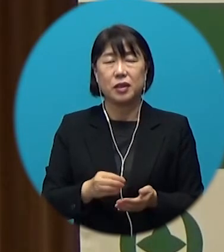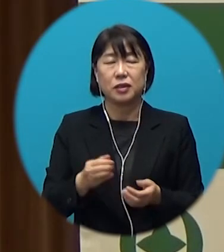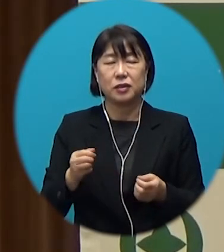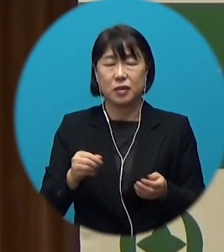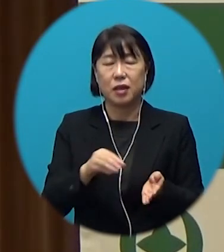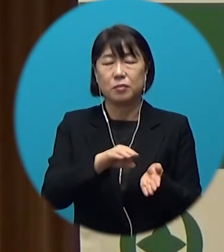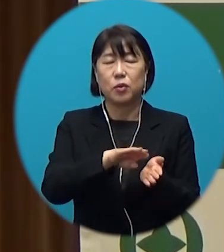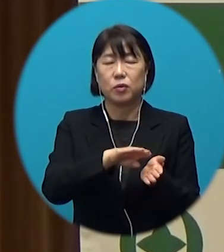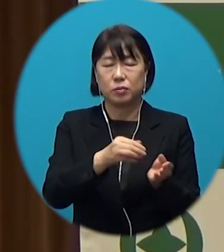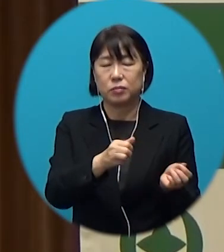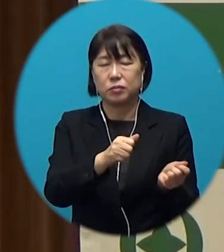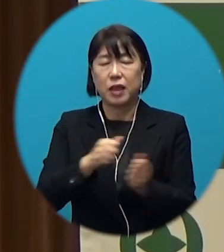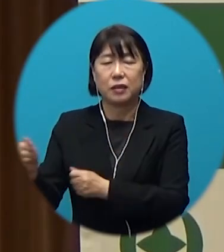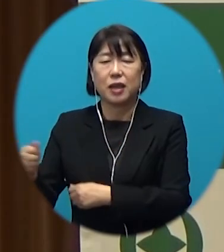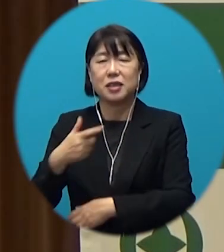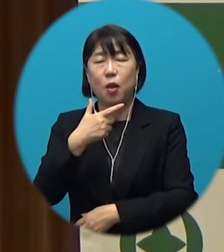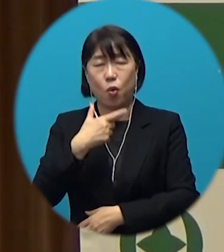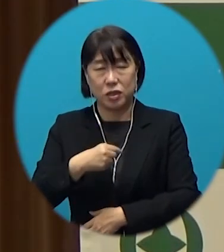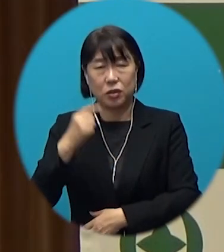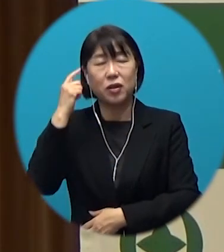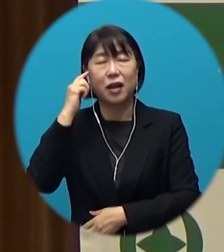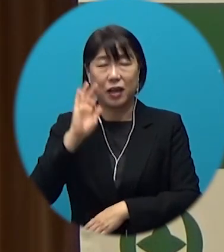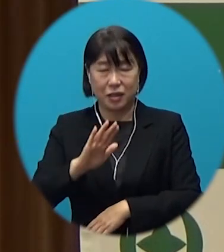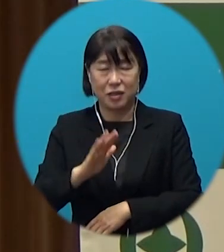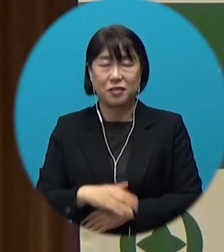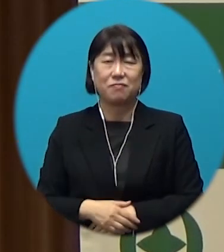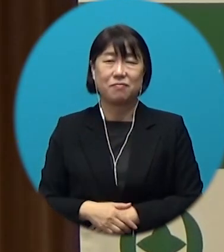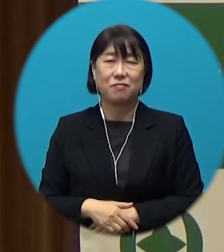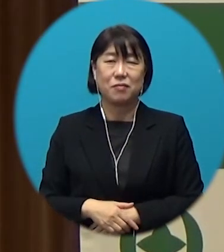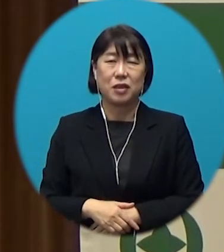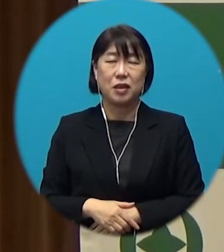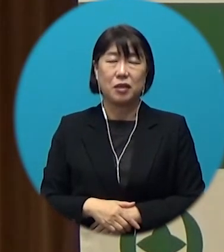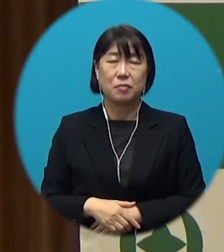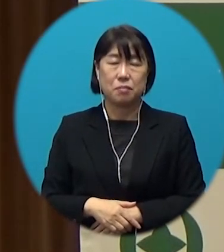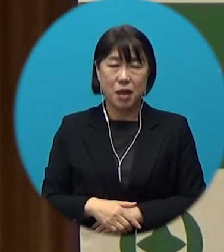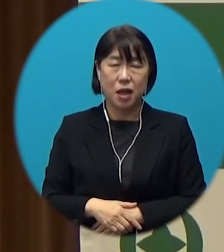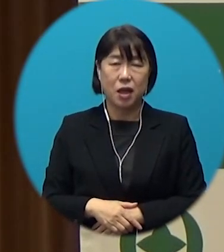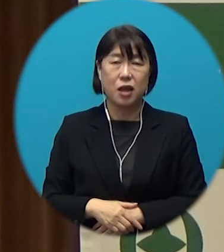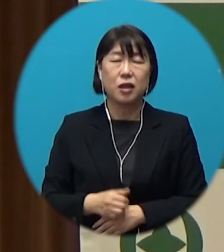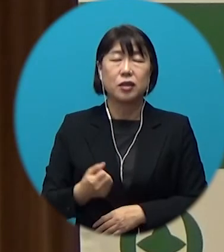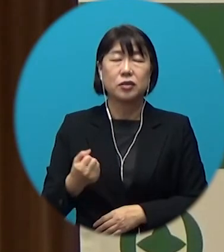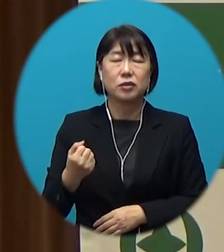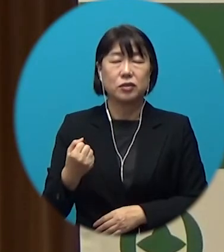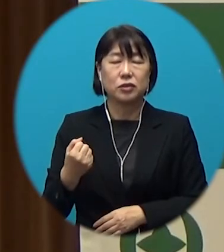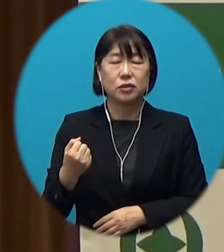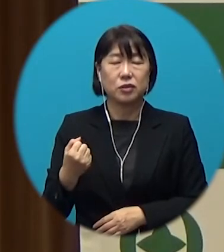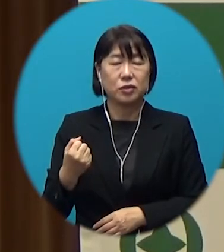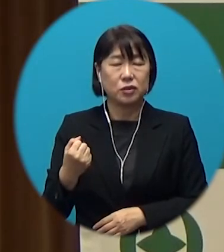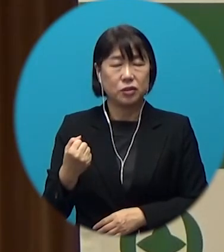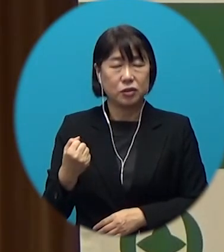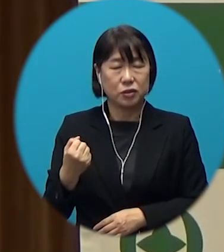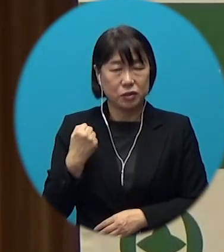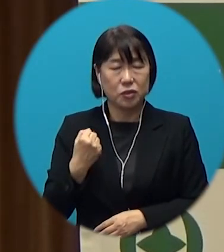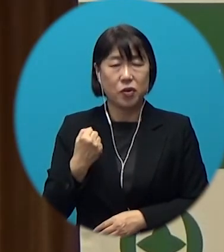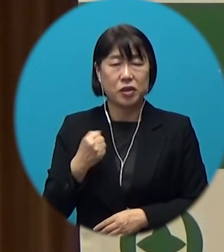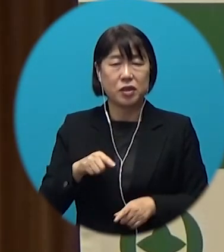ないかというふうに考えております。まあ、非常に強い、強固な気持ちを持っておりま